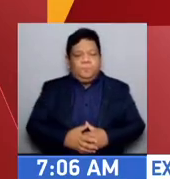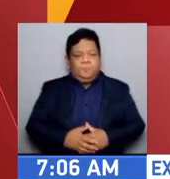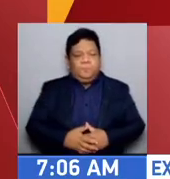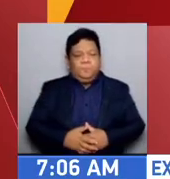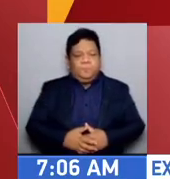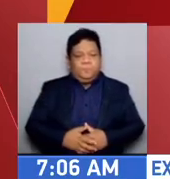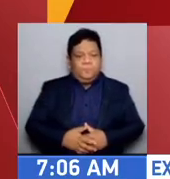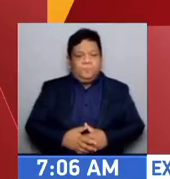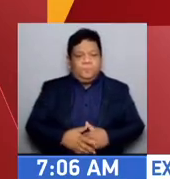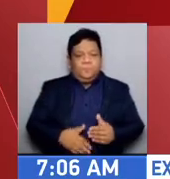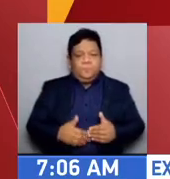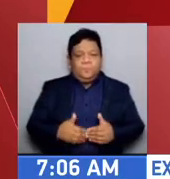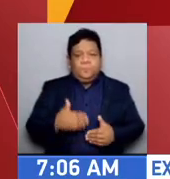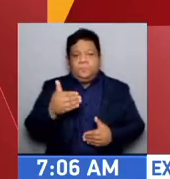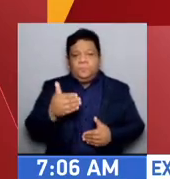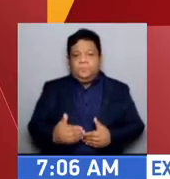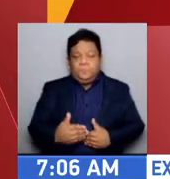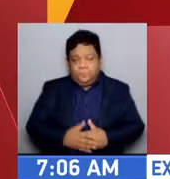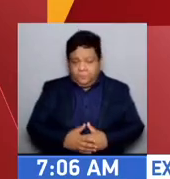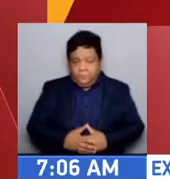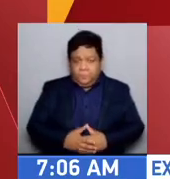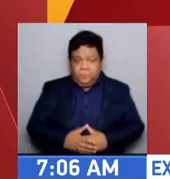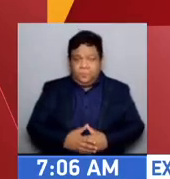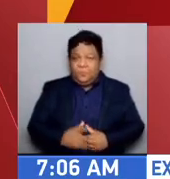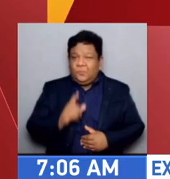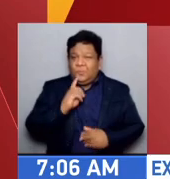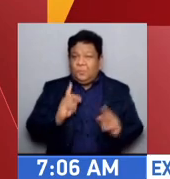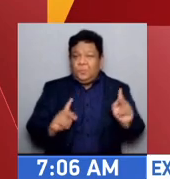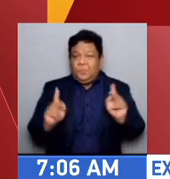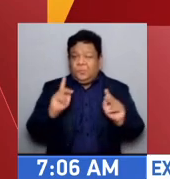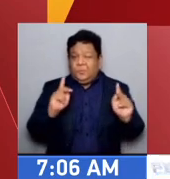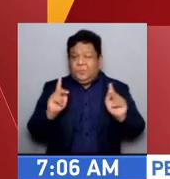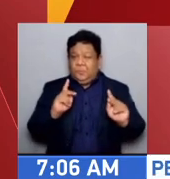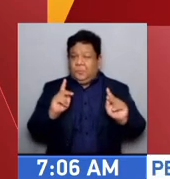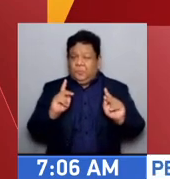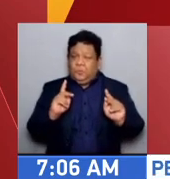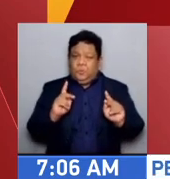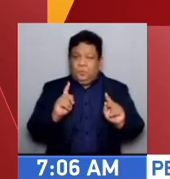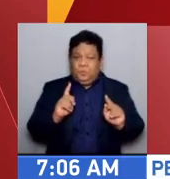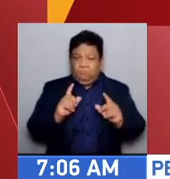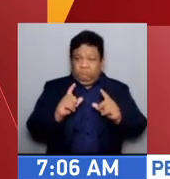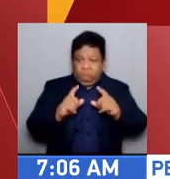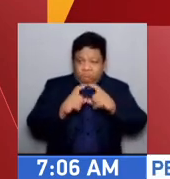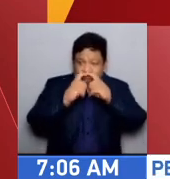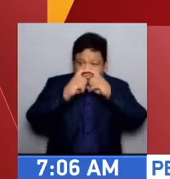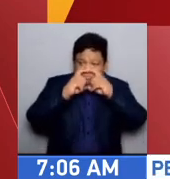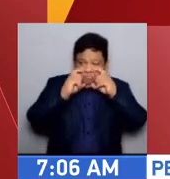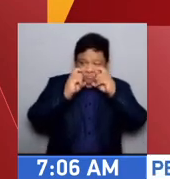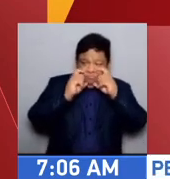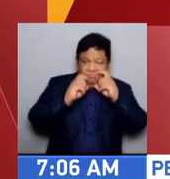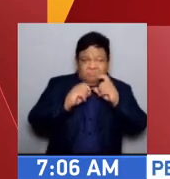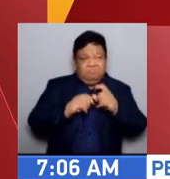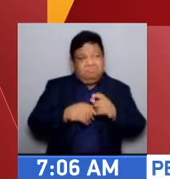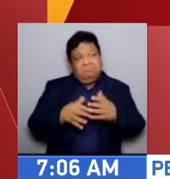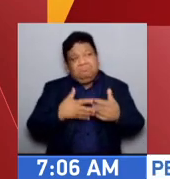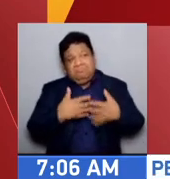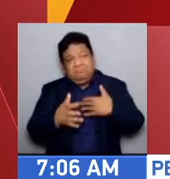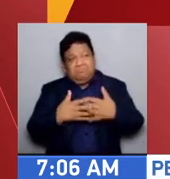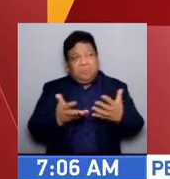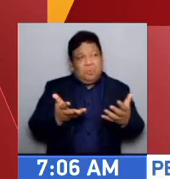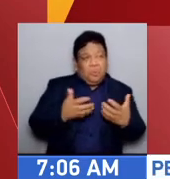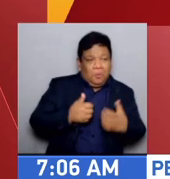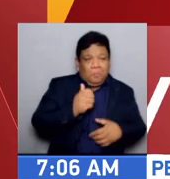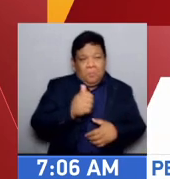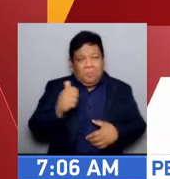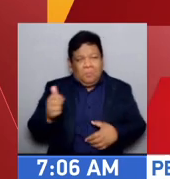Lubharo mapanganib para sa publiko na gawing optional ang pagsusuot ng face mask sa labas ng bahay. Yan ang sinabi ni infectious